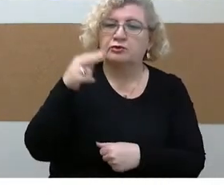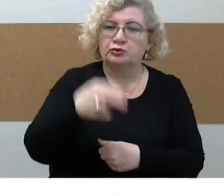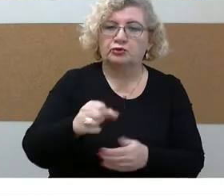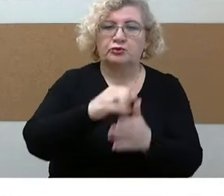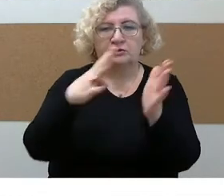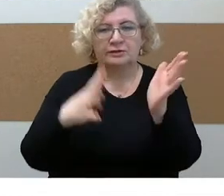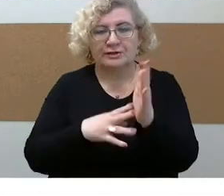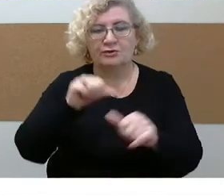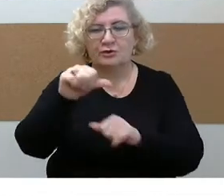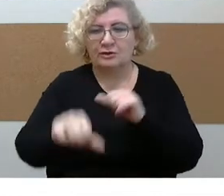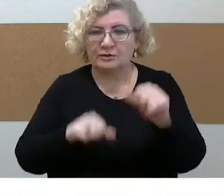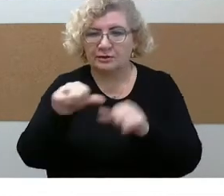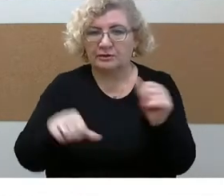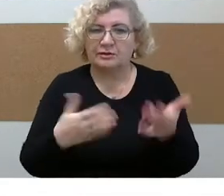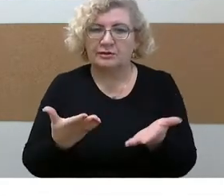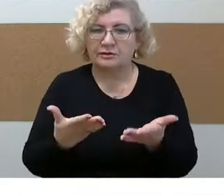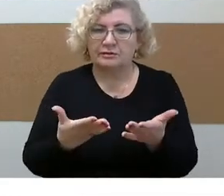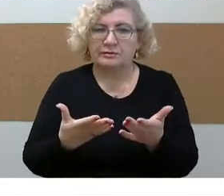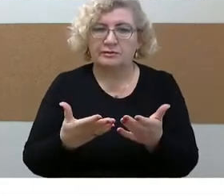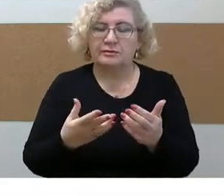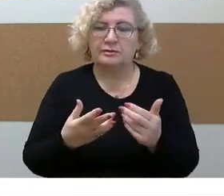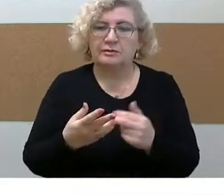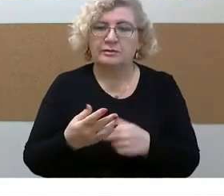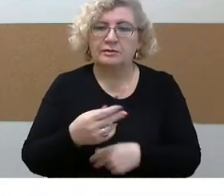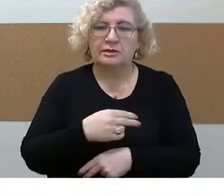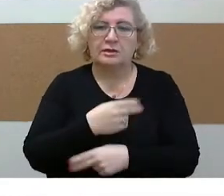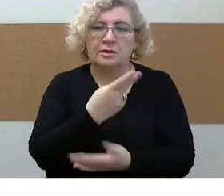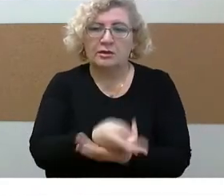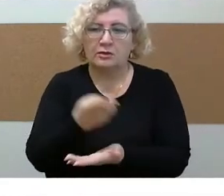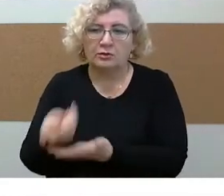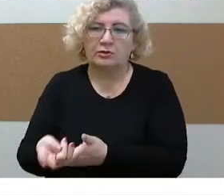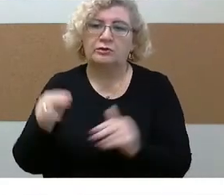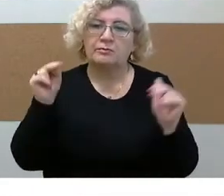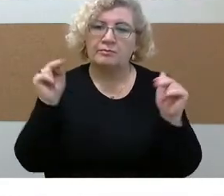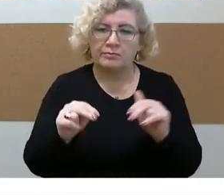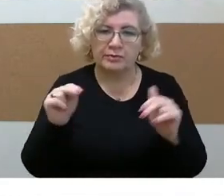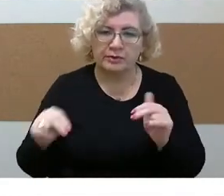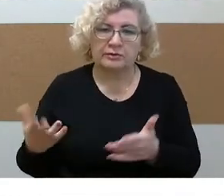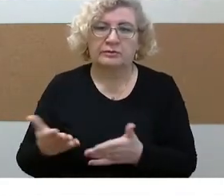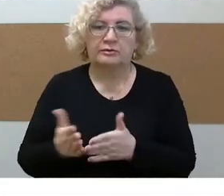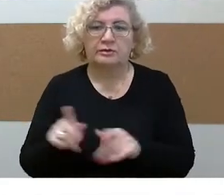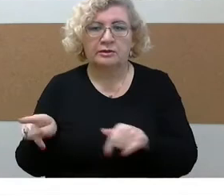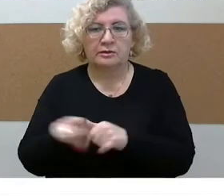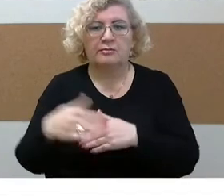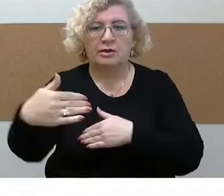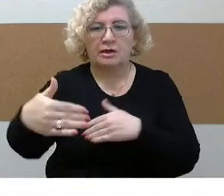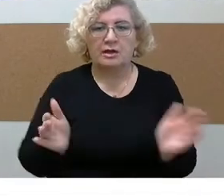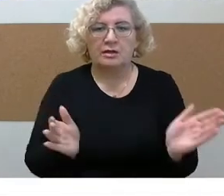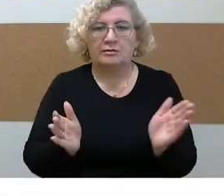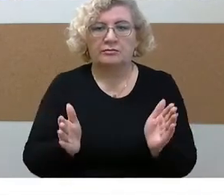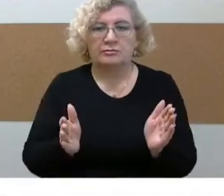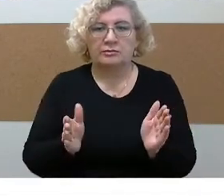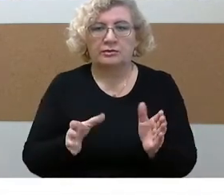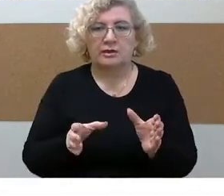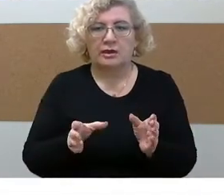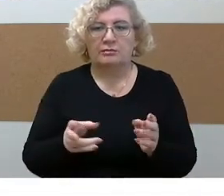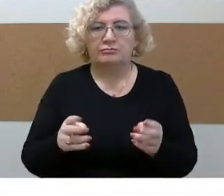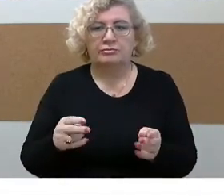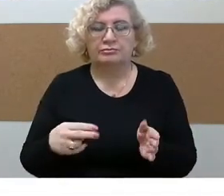m. psichikos sveikatos priežiūros įstatymo naujoje redakcijoje, kur taip pat buvo reglamentuotas fizinio